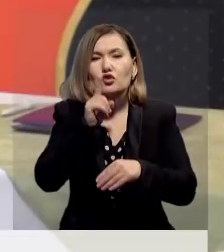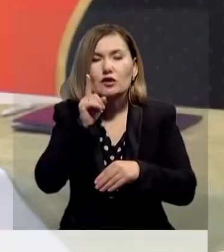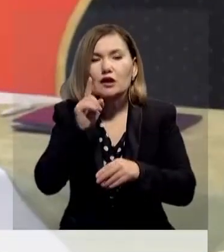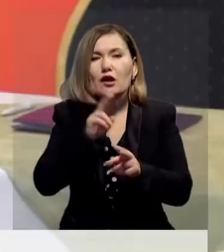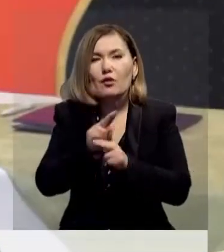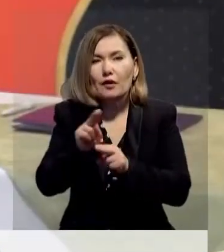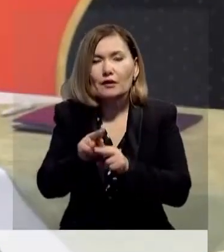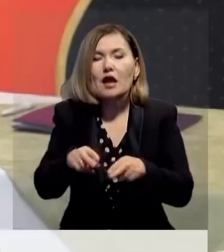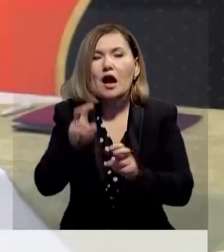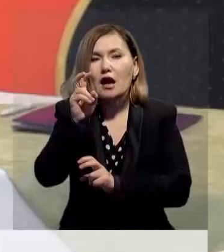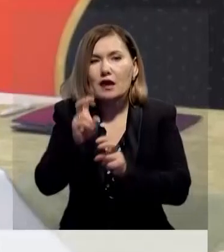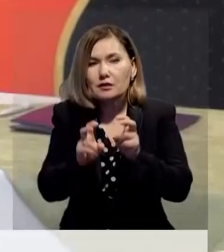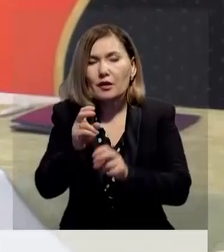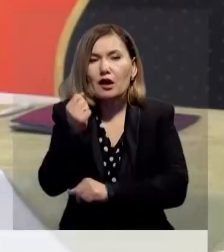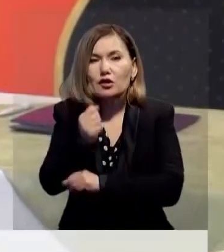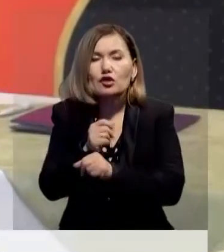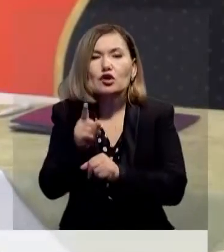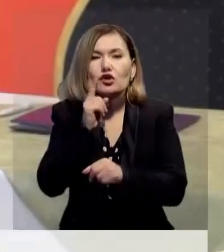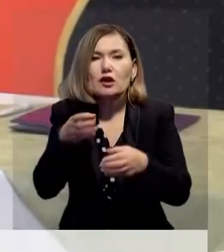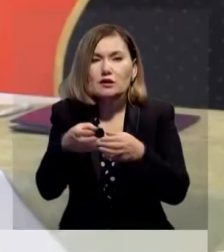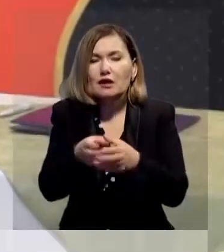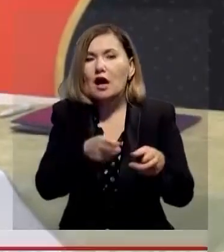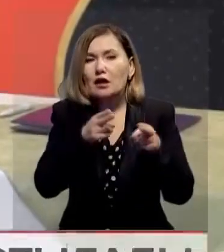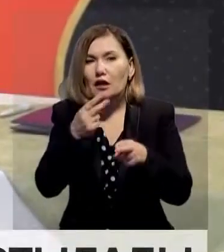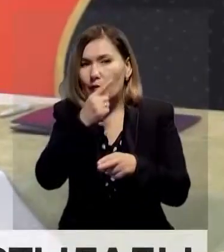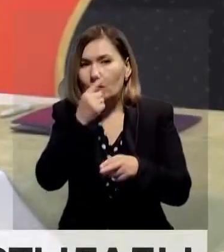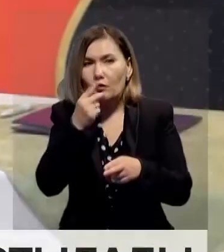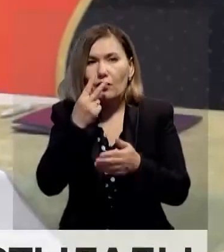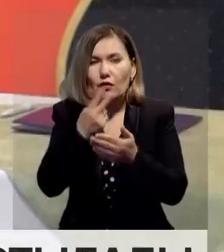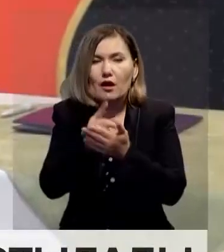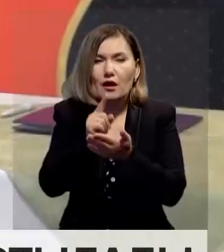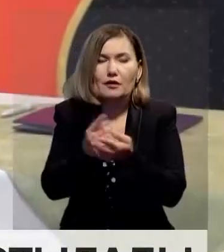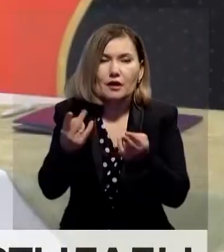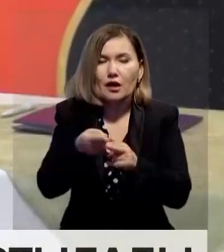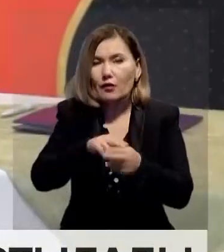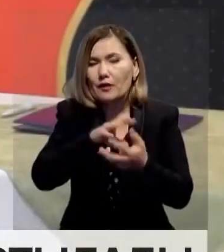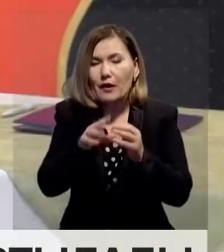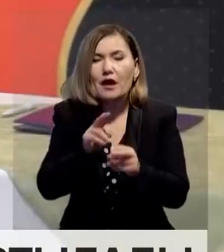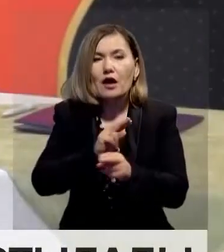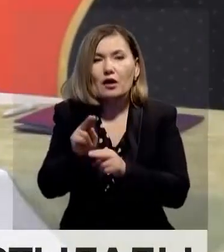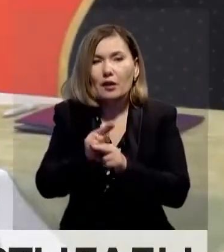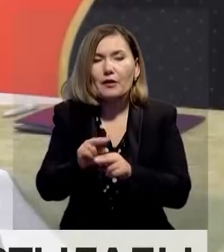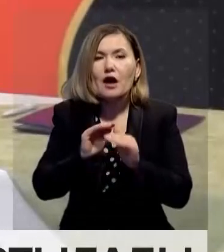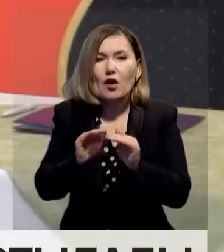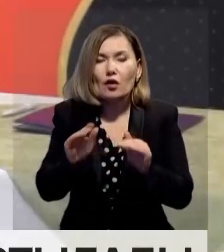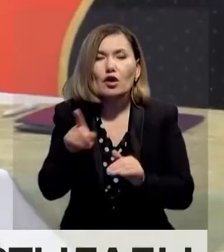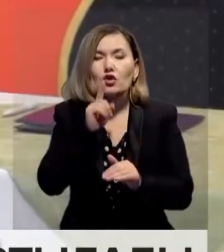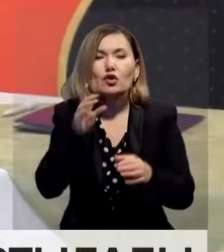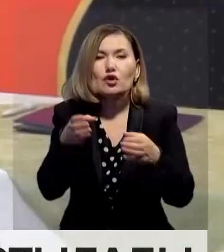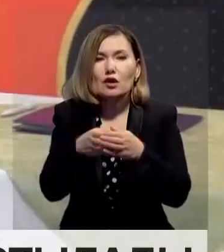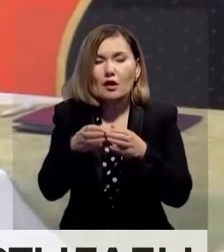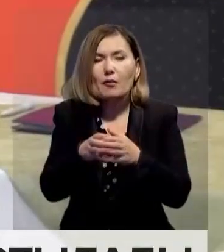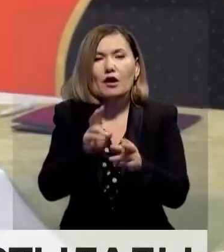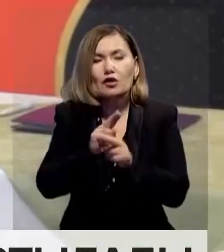байланысты кәсіпорын жұмысы мен ондағы мамандық туралы жастар көп біле бермейді. Біз осы оқулықтың орнын толтырып, оқушылар мен студенттерге мүмкіндік